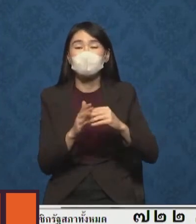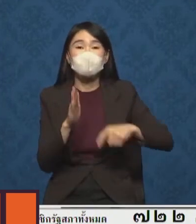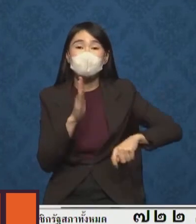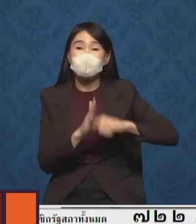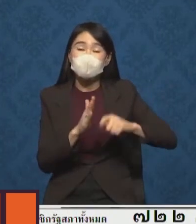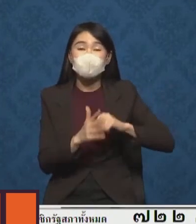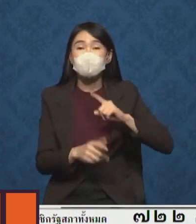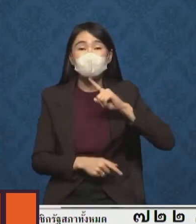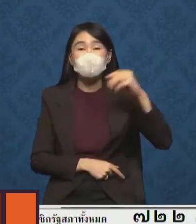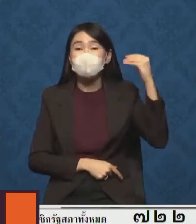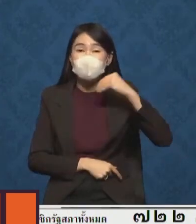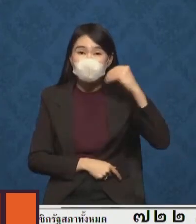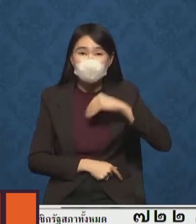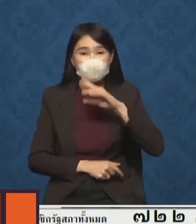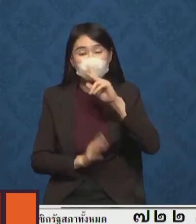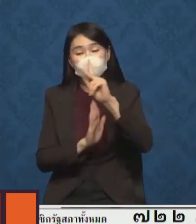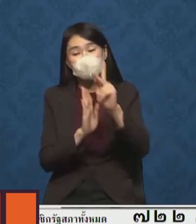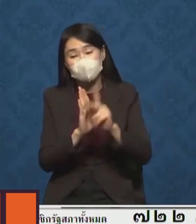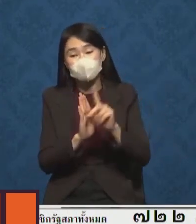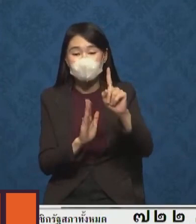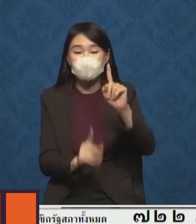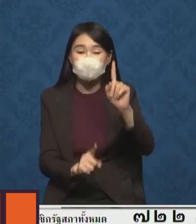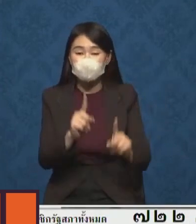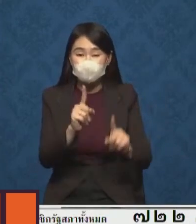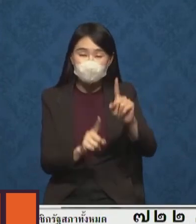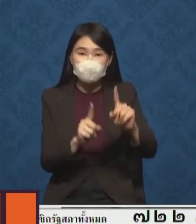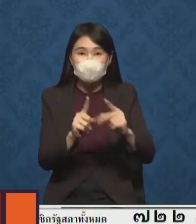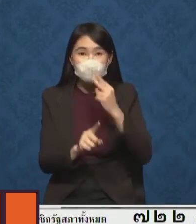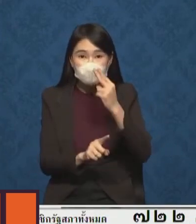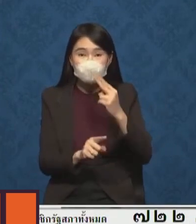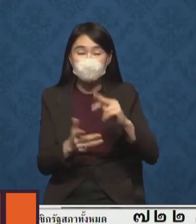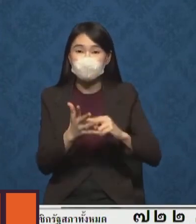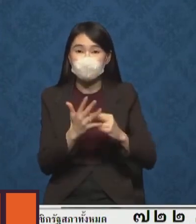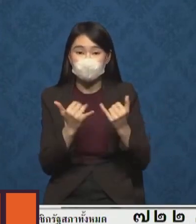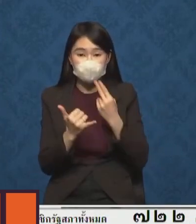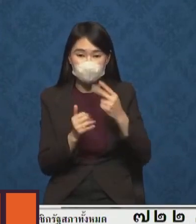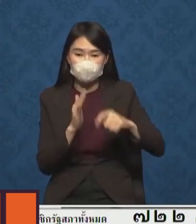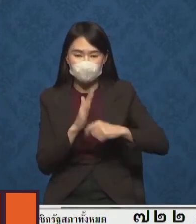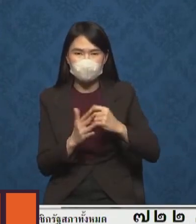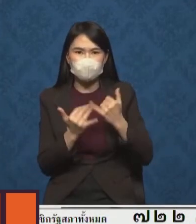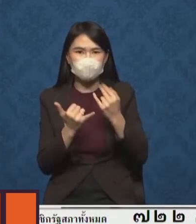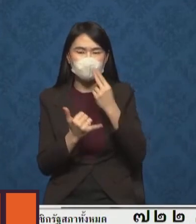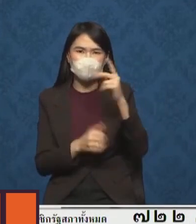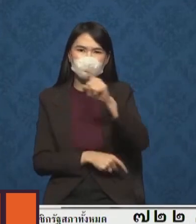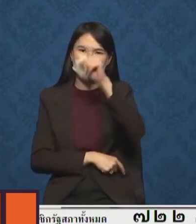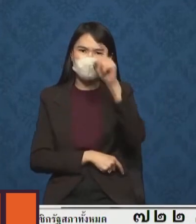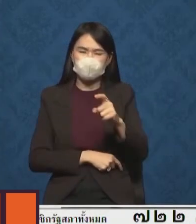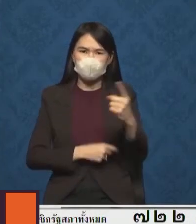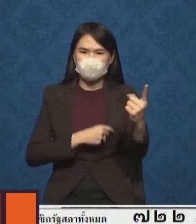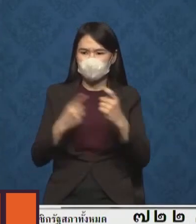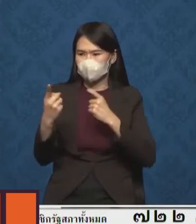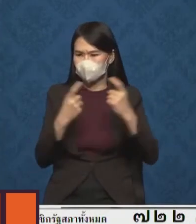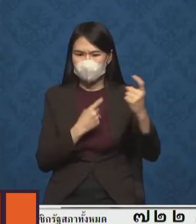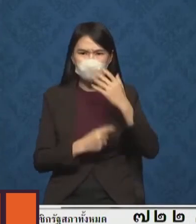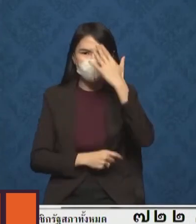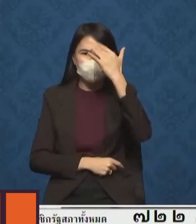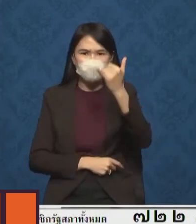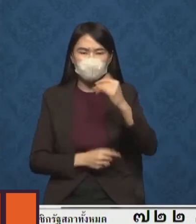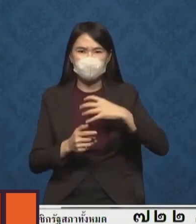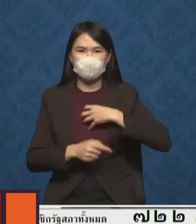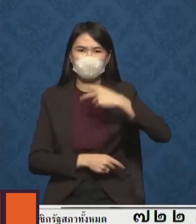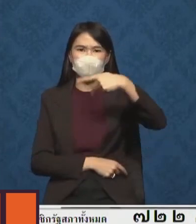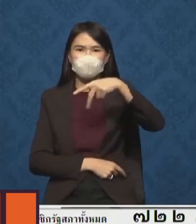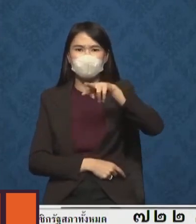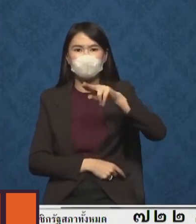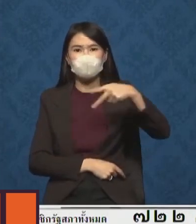ไม่เชื่อวากฎหมายทุกฉบับต้องมีการประเมินผลสมริษแต่ทำไมวันนี้ท่านถึงตั้งกำถามเสมือนจะรักษาพระป